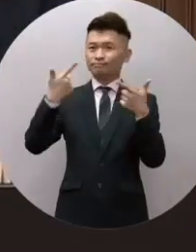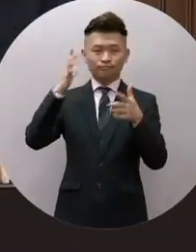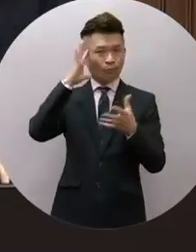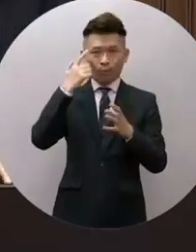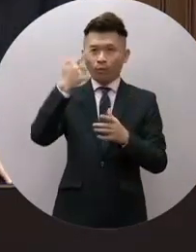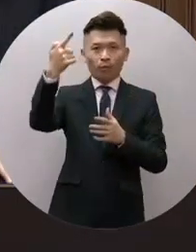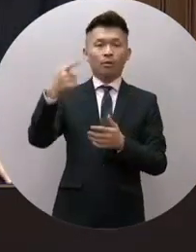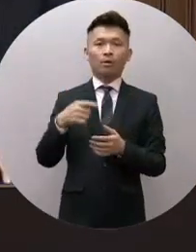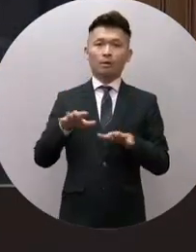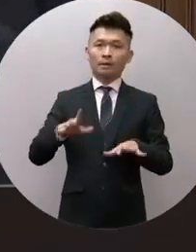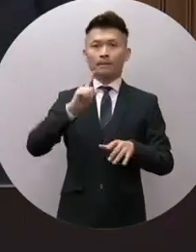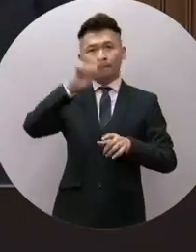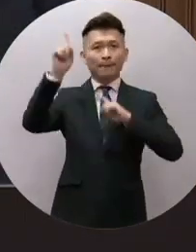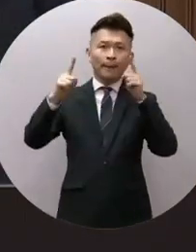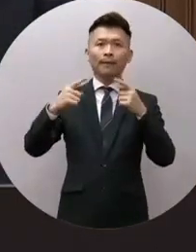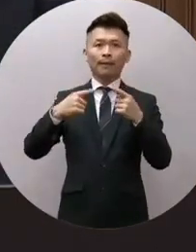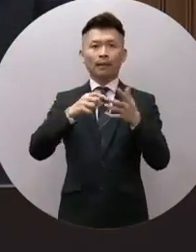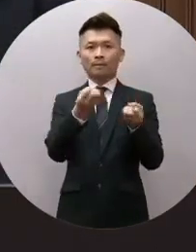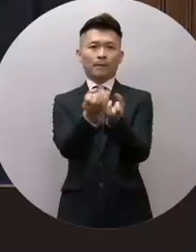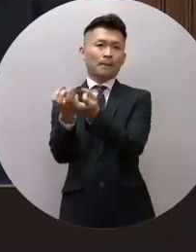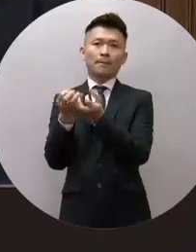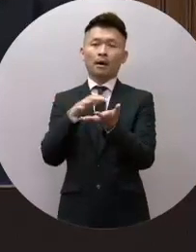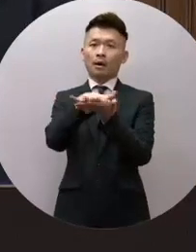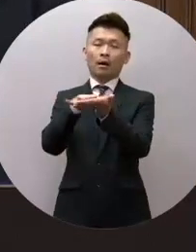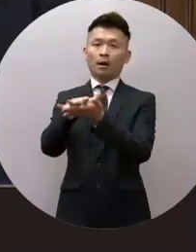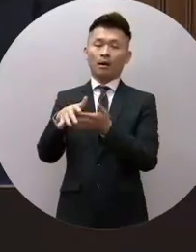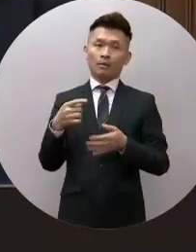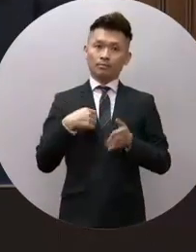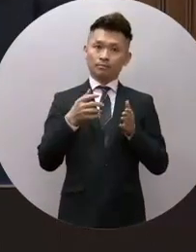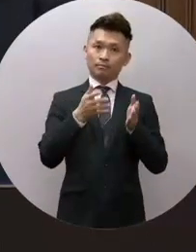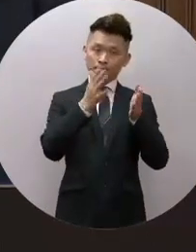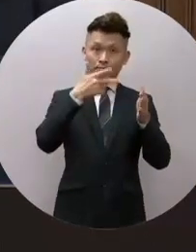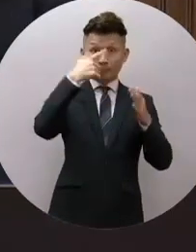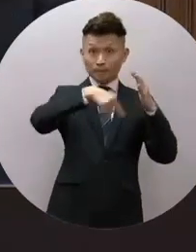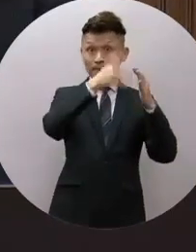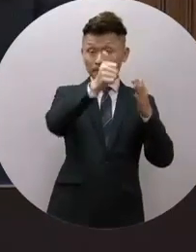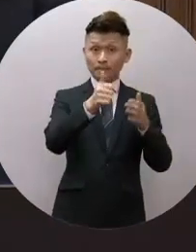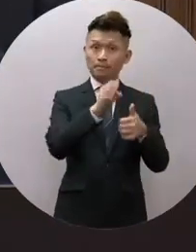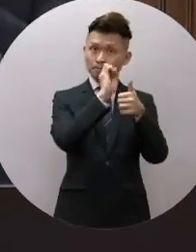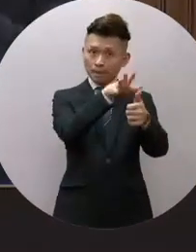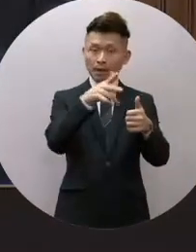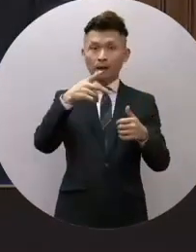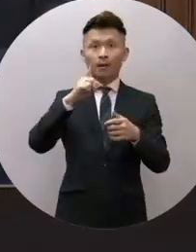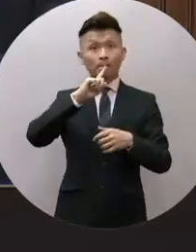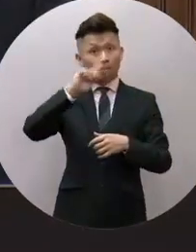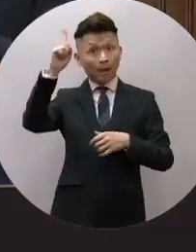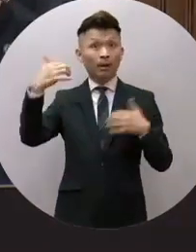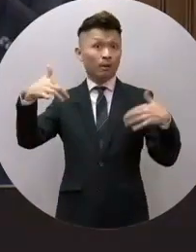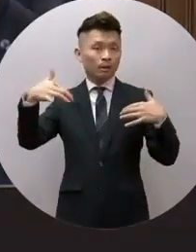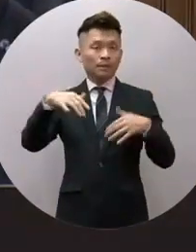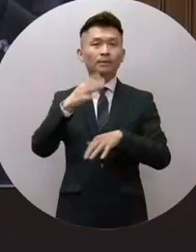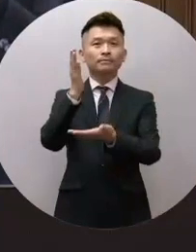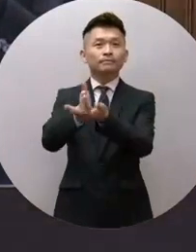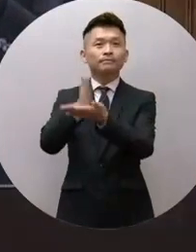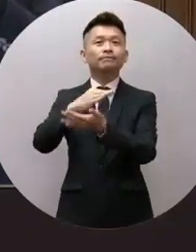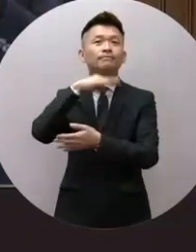以现在有很多诉讼的问题，所以我当时要求那个赖院长就是针对诉讼的问题先行暂缓，那院长也